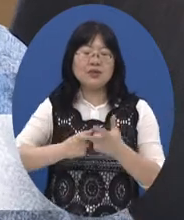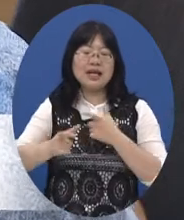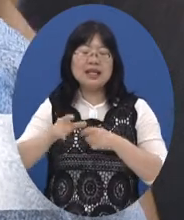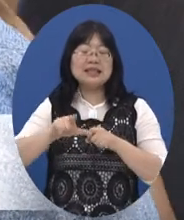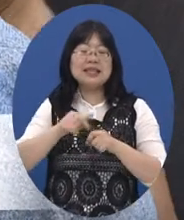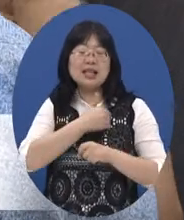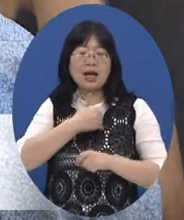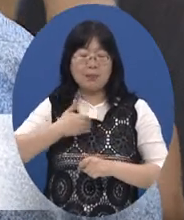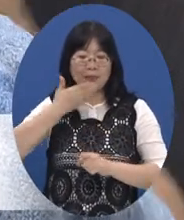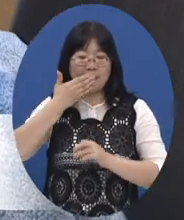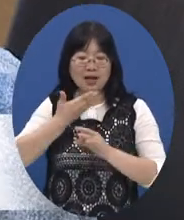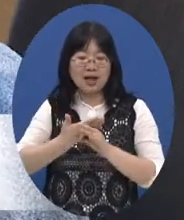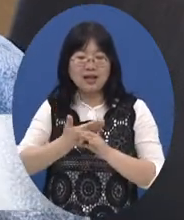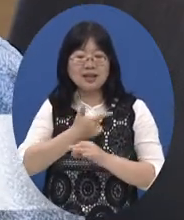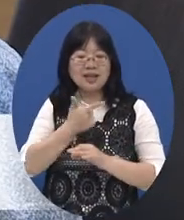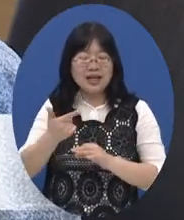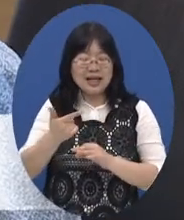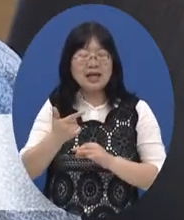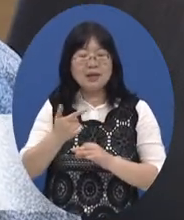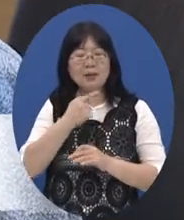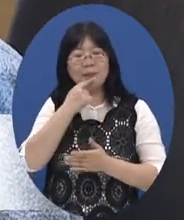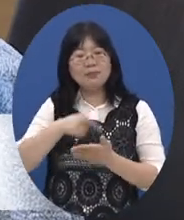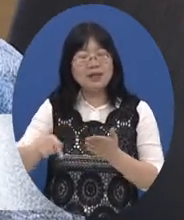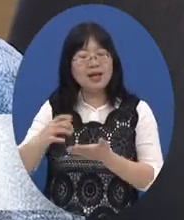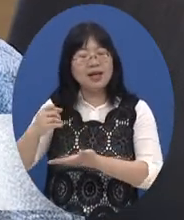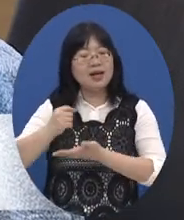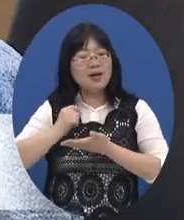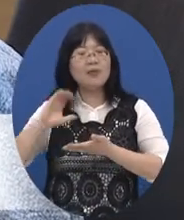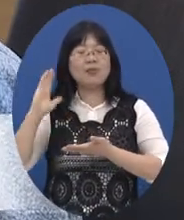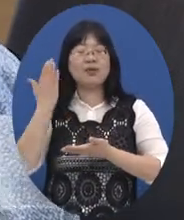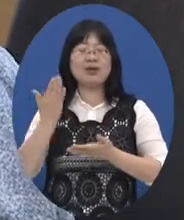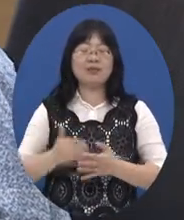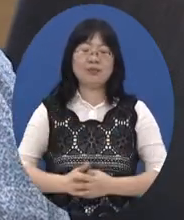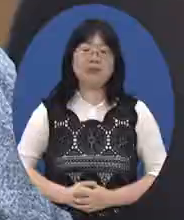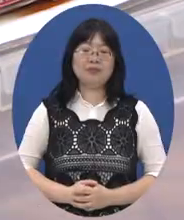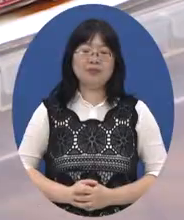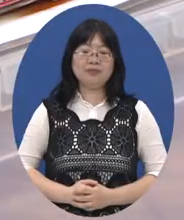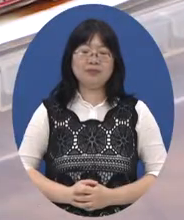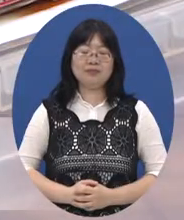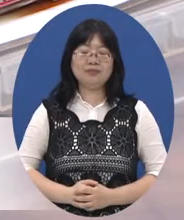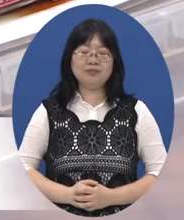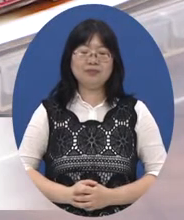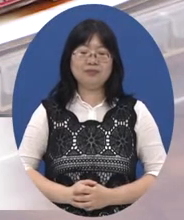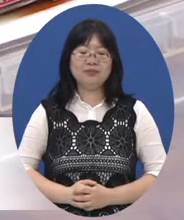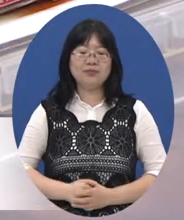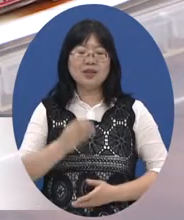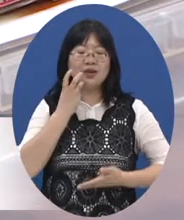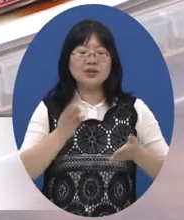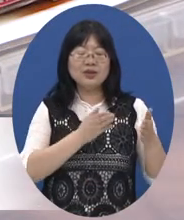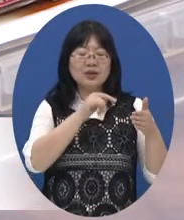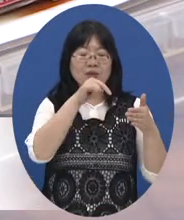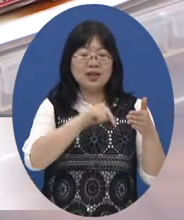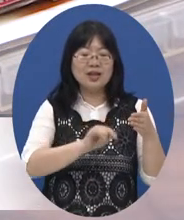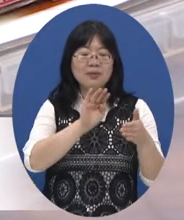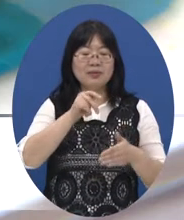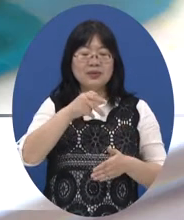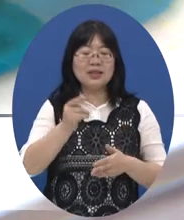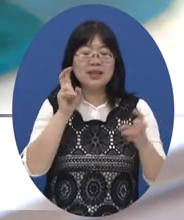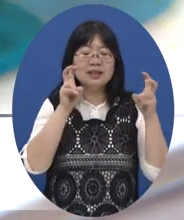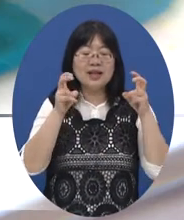좀더 시간이 지나면 아마 이제 그런 부분도 상당히 이제 타격을 받을 수도 있죠. 경기도 내 반도체